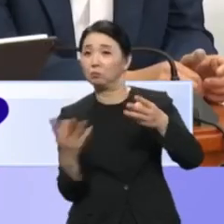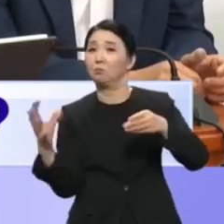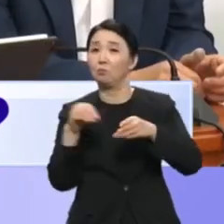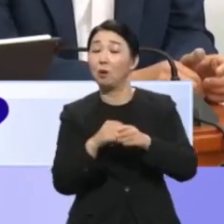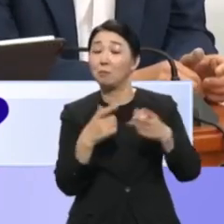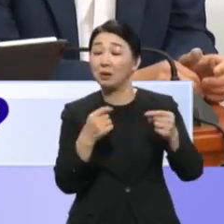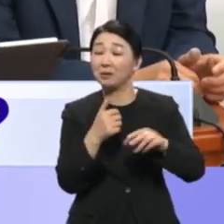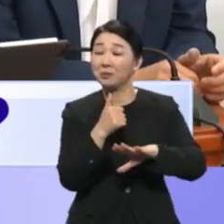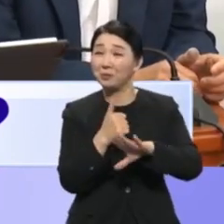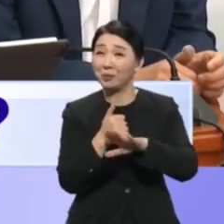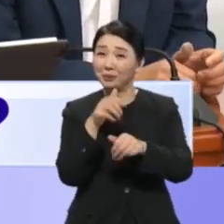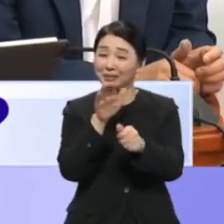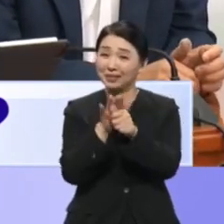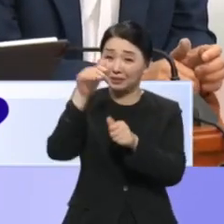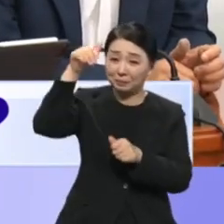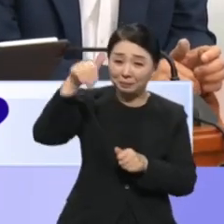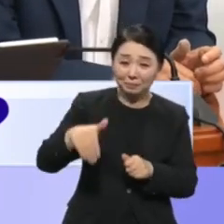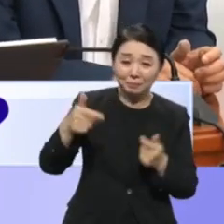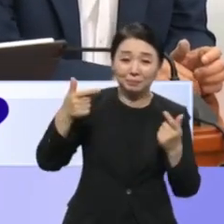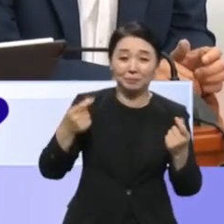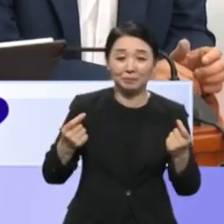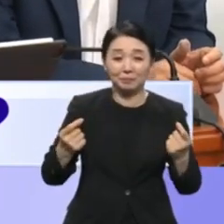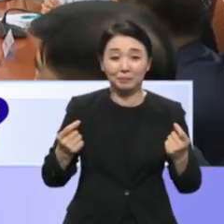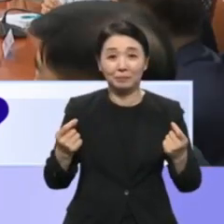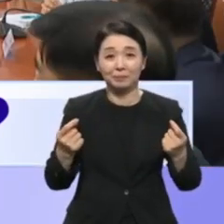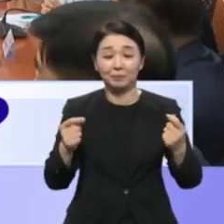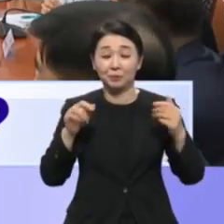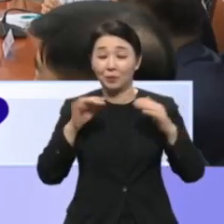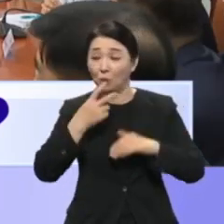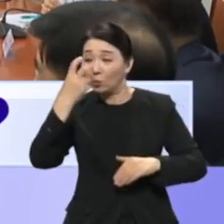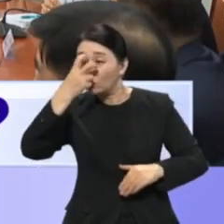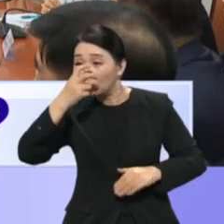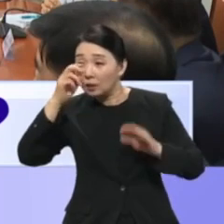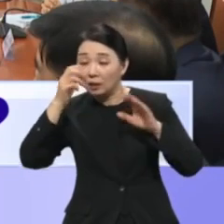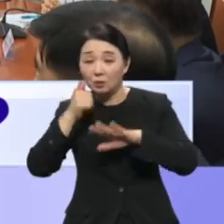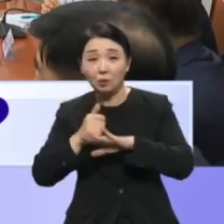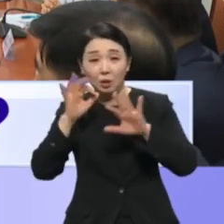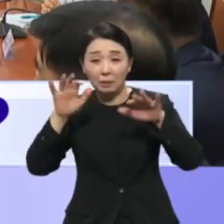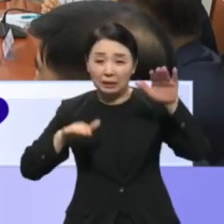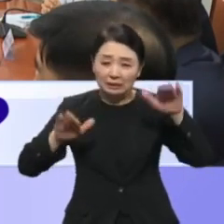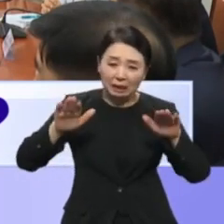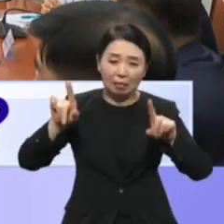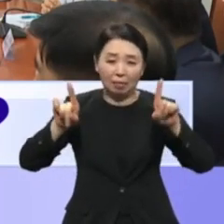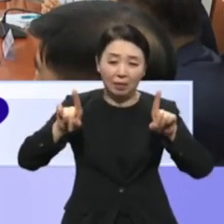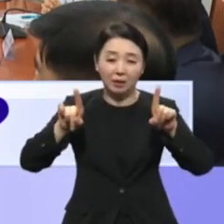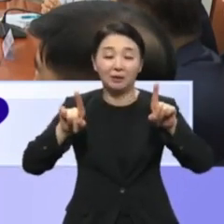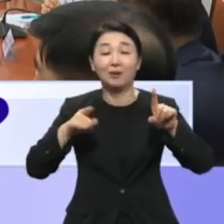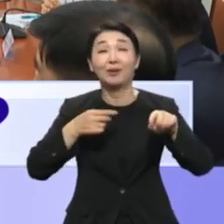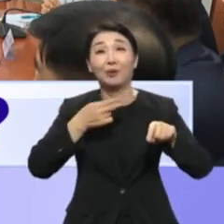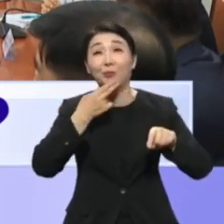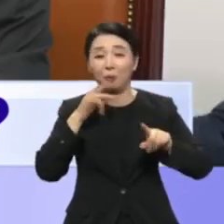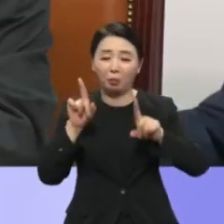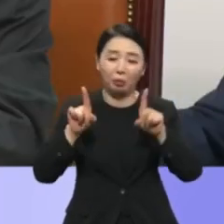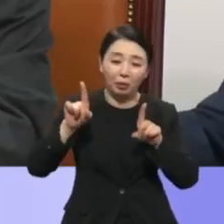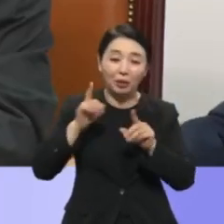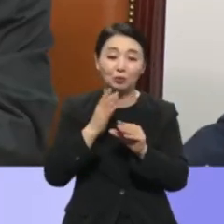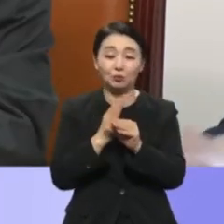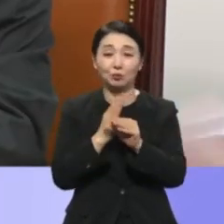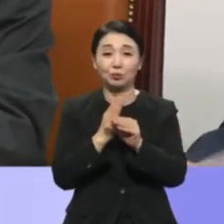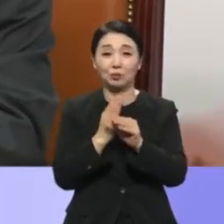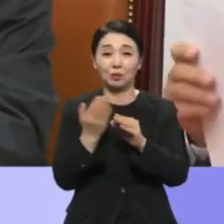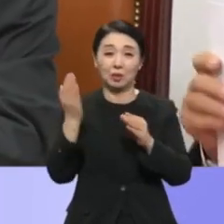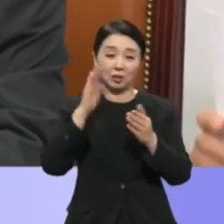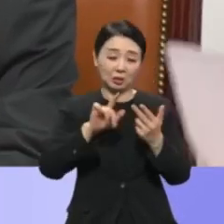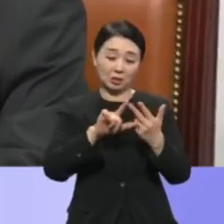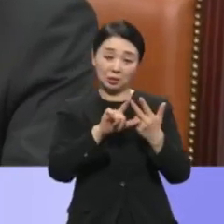싶어요 전반적으로 보면 그 오늘 나온 리얼미터 조사는 큰 차이를 보이지는 않고 있습니다만 그 7월 국면이 계속